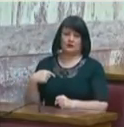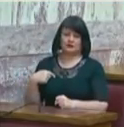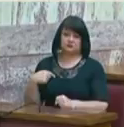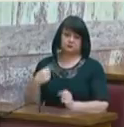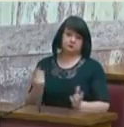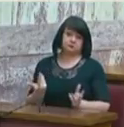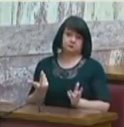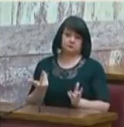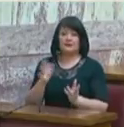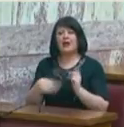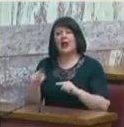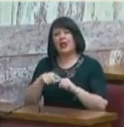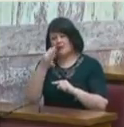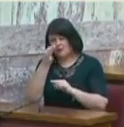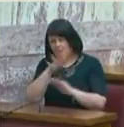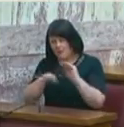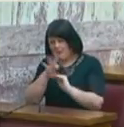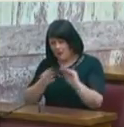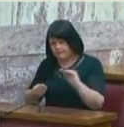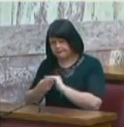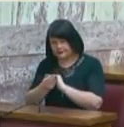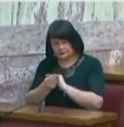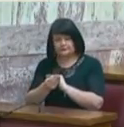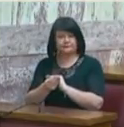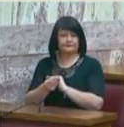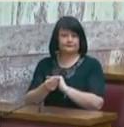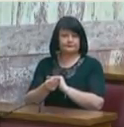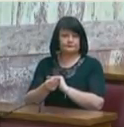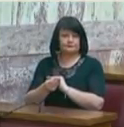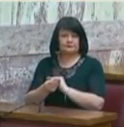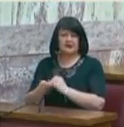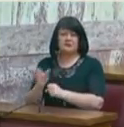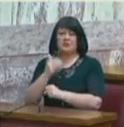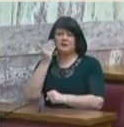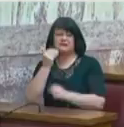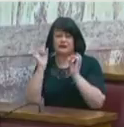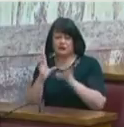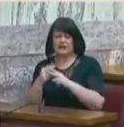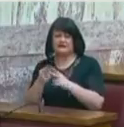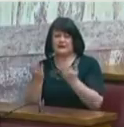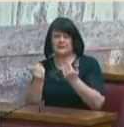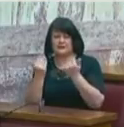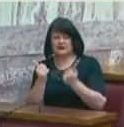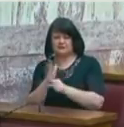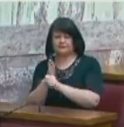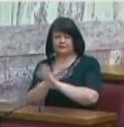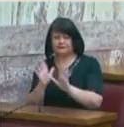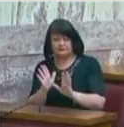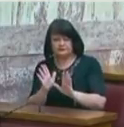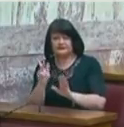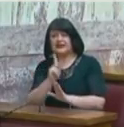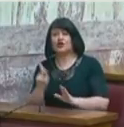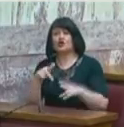η Ελλάδα της διαφθοράς και του ηθικού εκφυλισμού, η Ελλάδα της κατάρρευσης του κοινωνικού